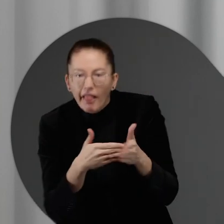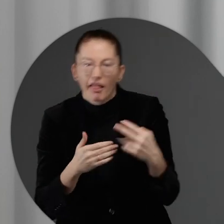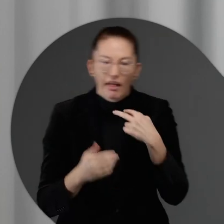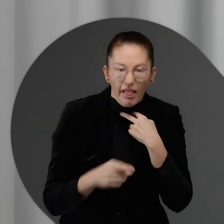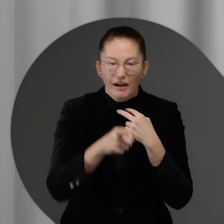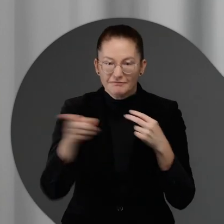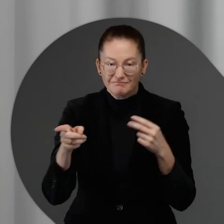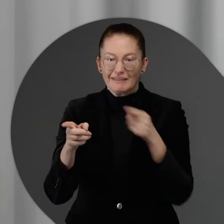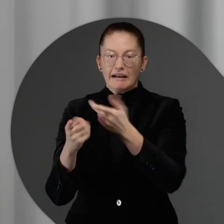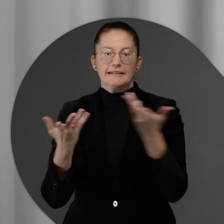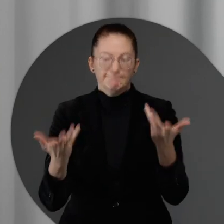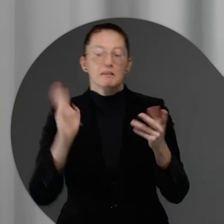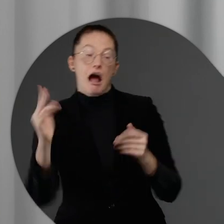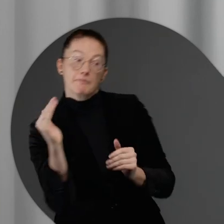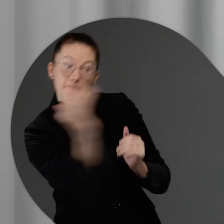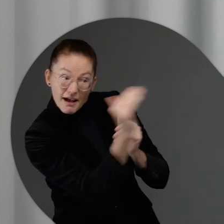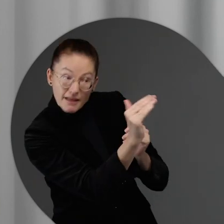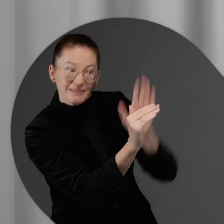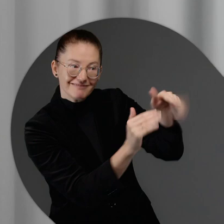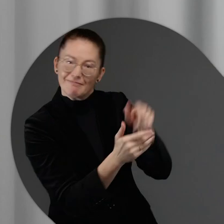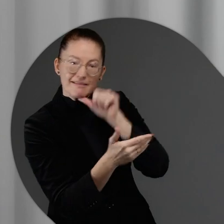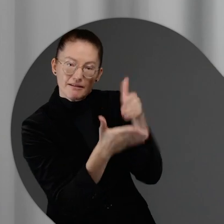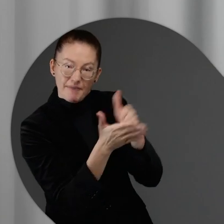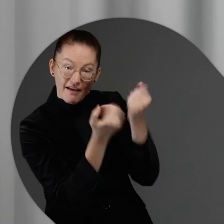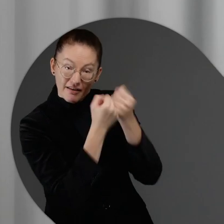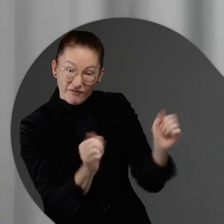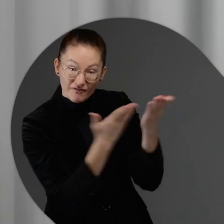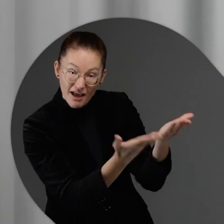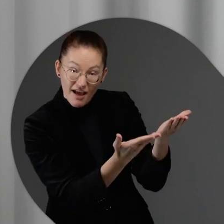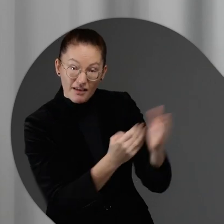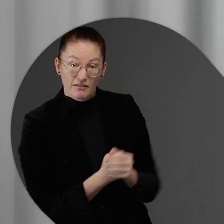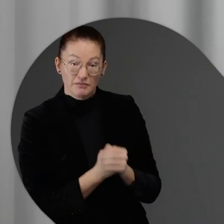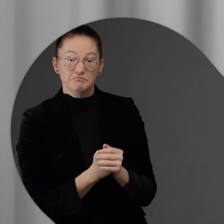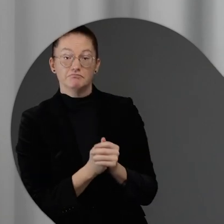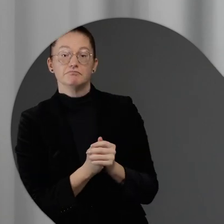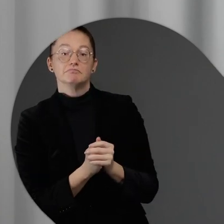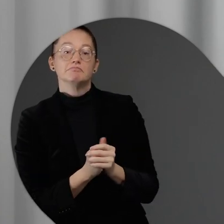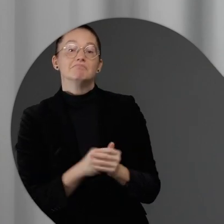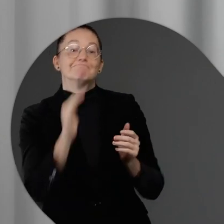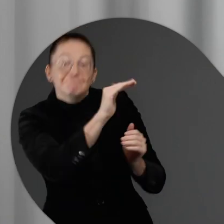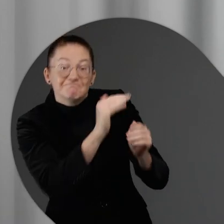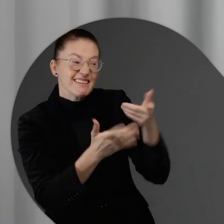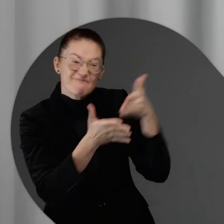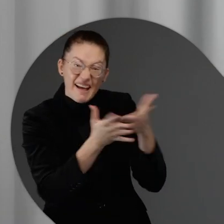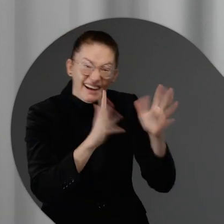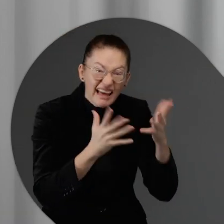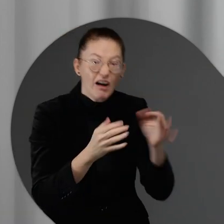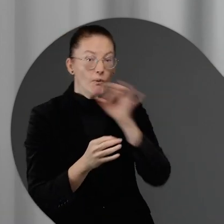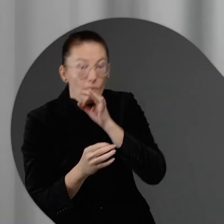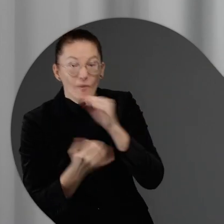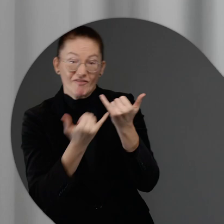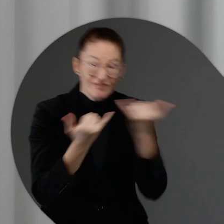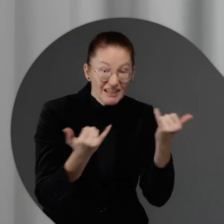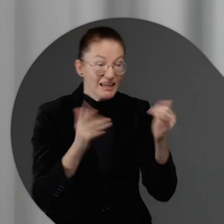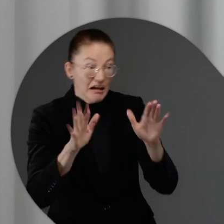nicht gut surfen können, ist es dann so, dass sie sich an die Einrichtungen selbst wenden können und